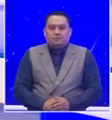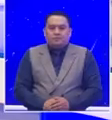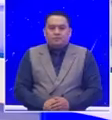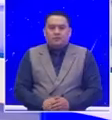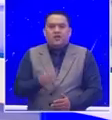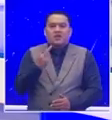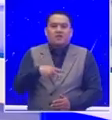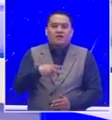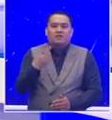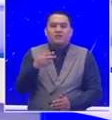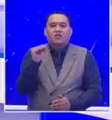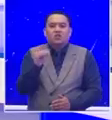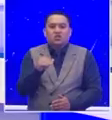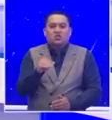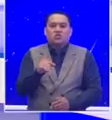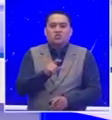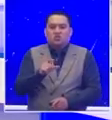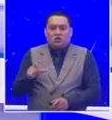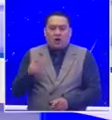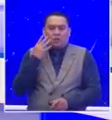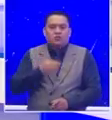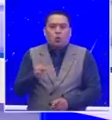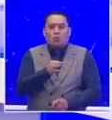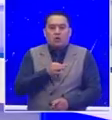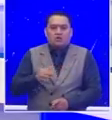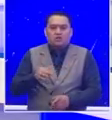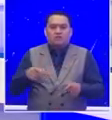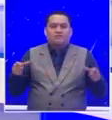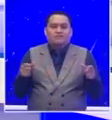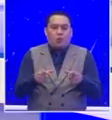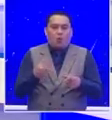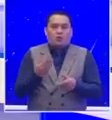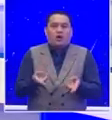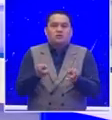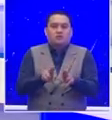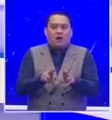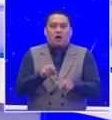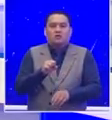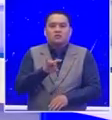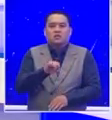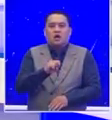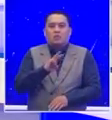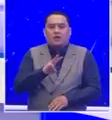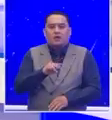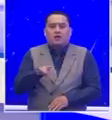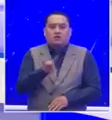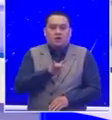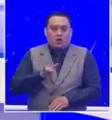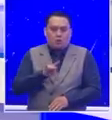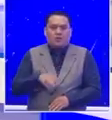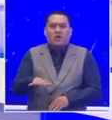Еще почти 22 тысячи жителей Алматинской области оказались в зоне карантина. Все они – жильцы комплекса «Асларман» в Красавском